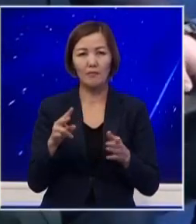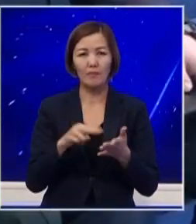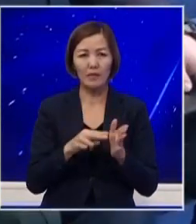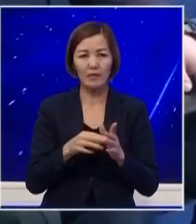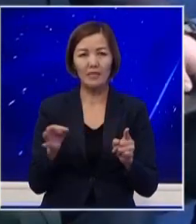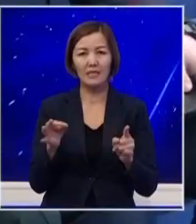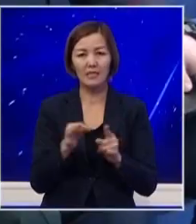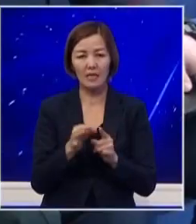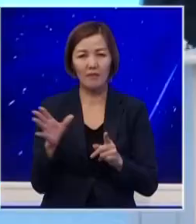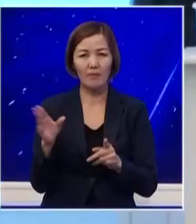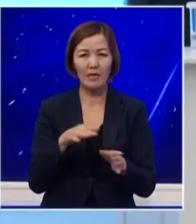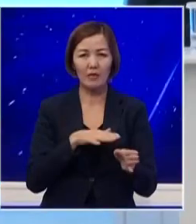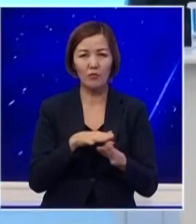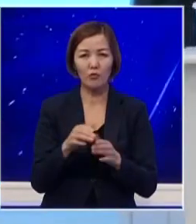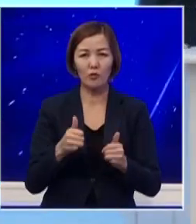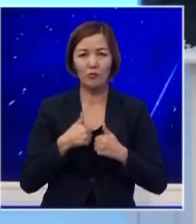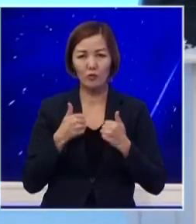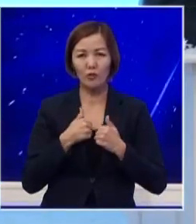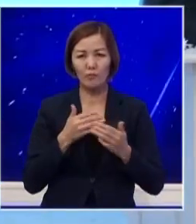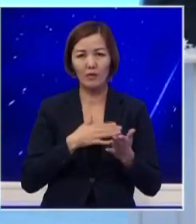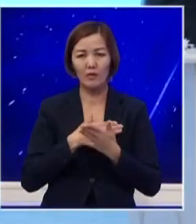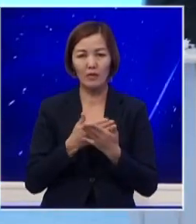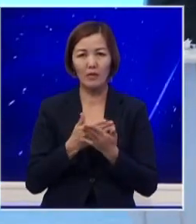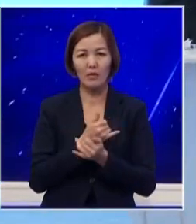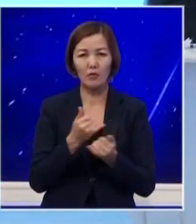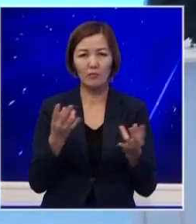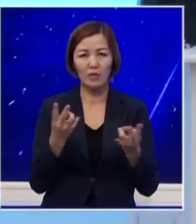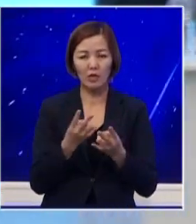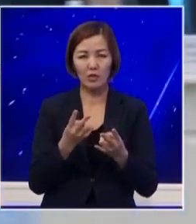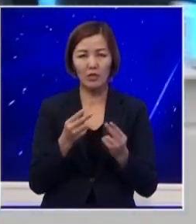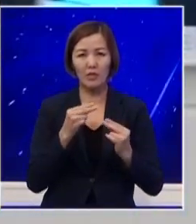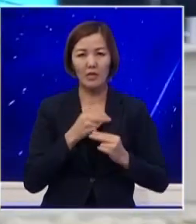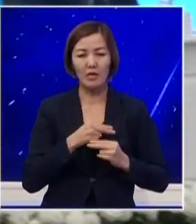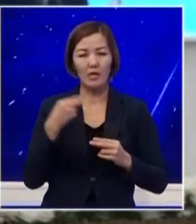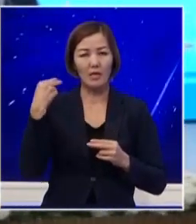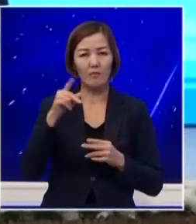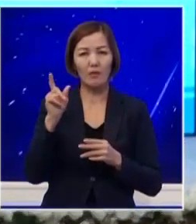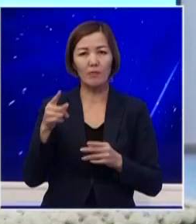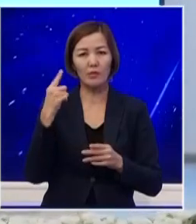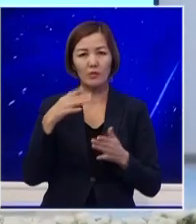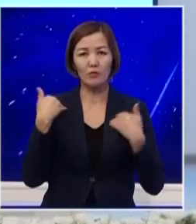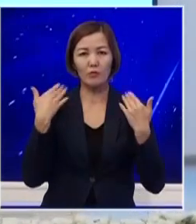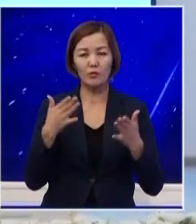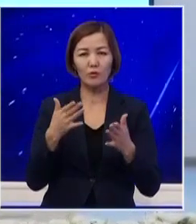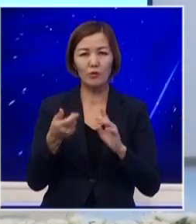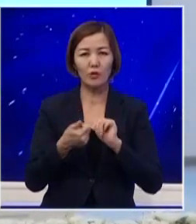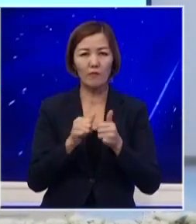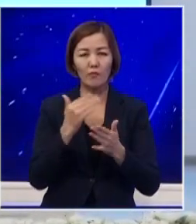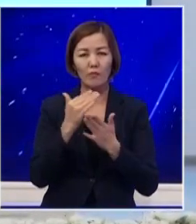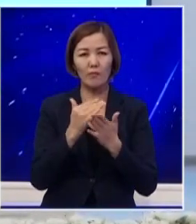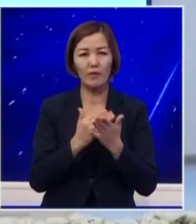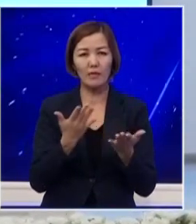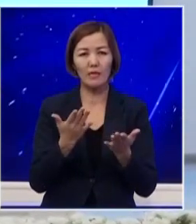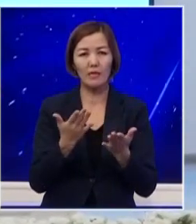мақсаттарға жету үшін аянбай еңбек етуіміз қажет. Мемлекет басшысының бастамасымен жүргізіліп жатқан реформалары күшті